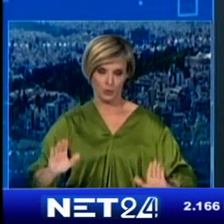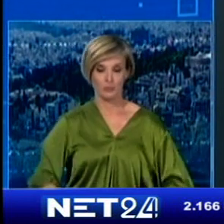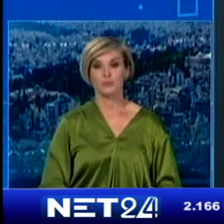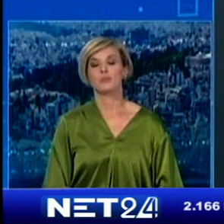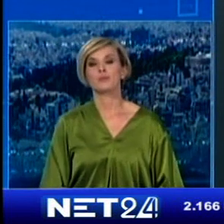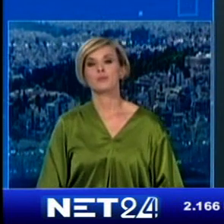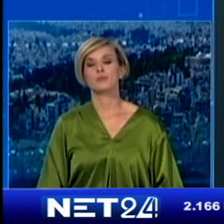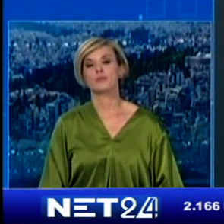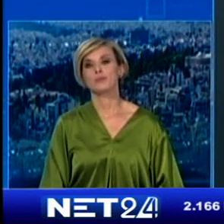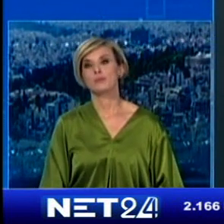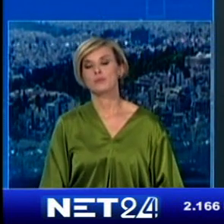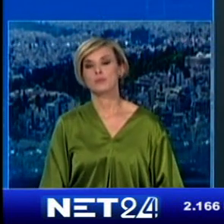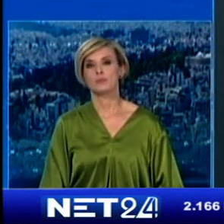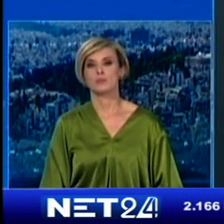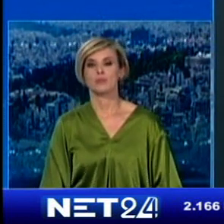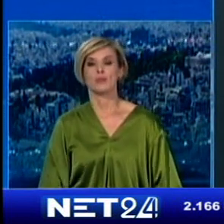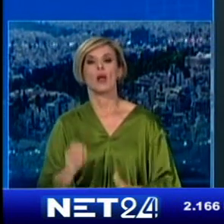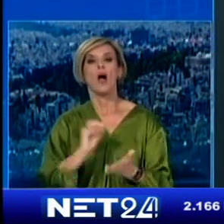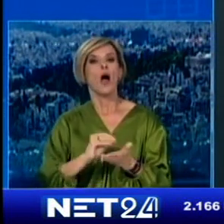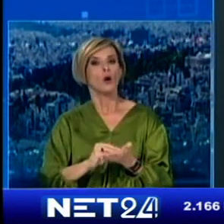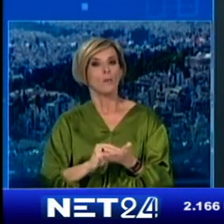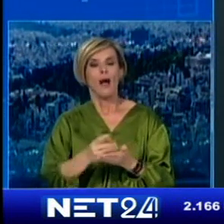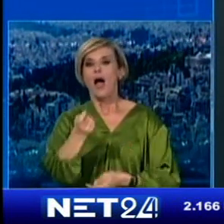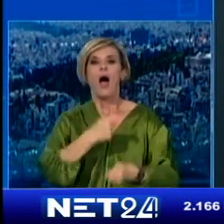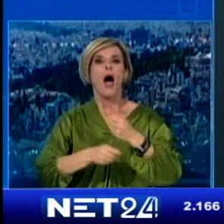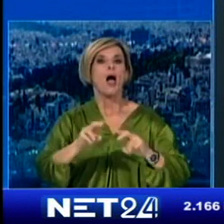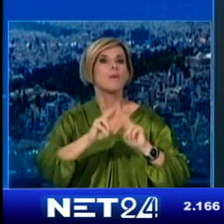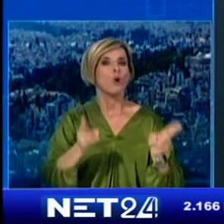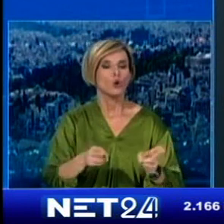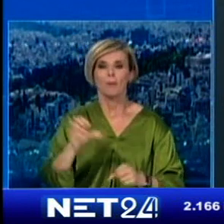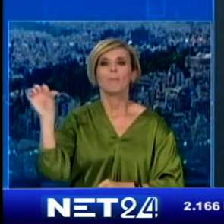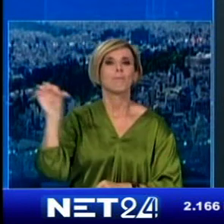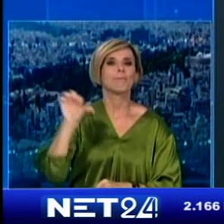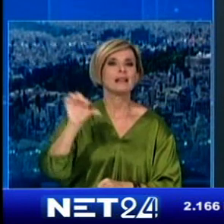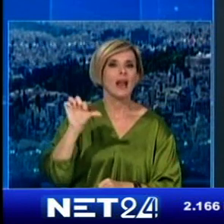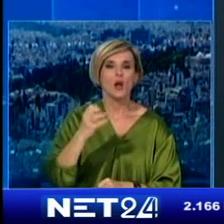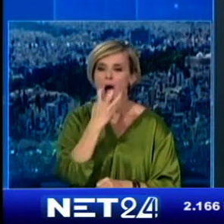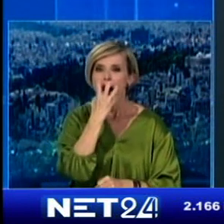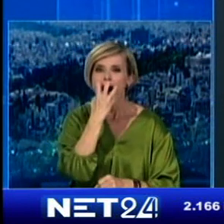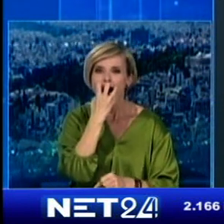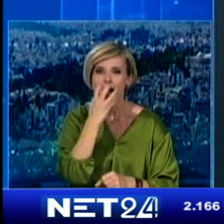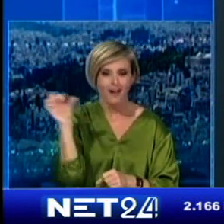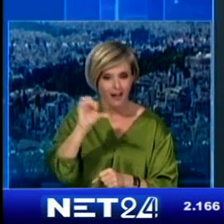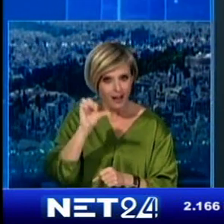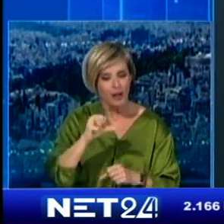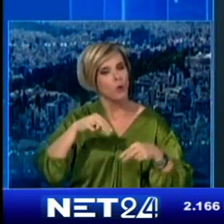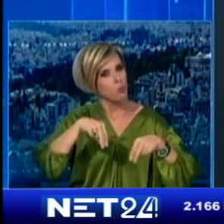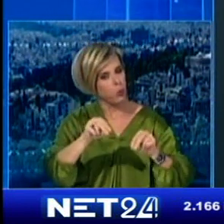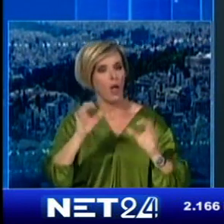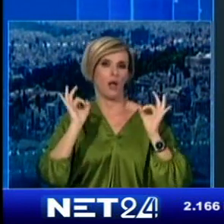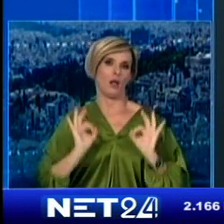Επίσης, η αναστολή λειτουργίας του λιανεμπορίου δεν περιλαμβάνει το λιανικό εμπόριο πετρελαίου θέρμανσης με διανομή κατοίκων, το οποίο συνεχίζει να